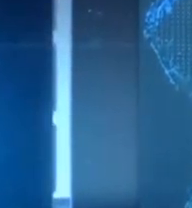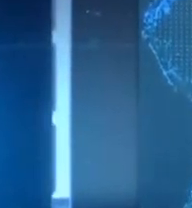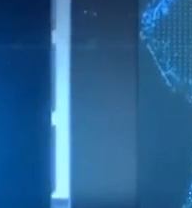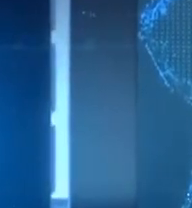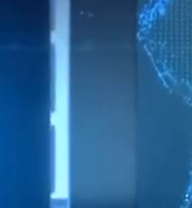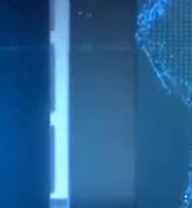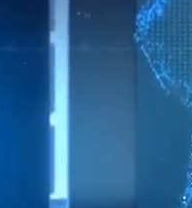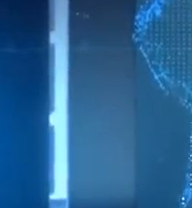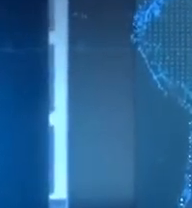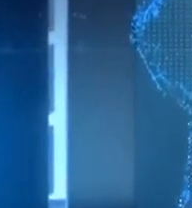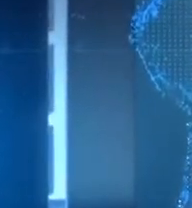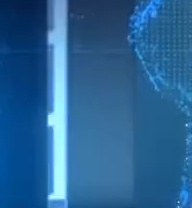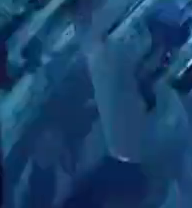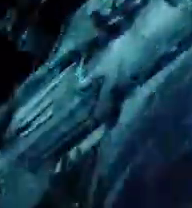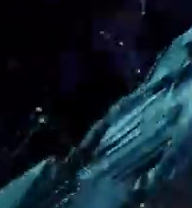Жункешев, телеканал ЖТСУ.